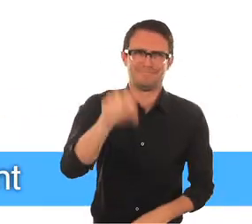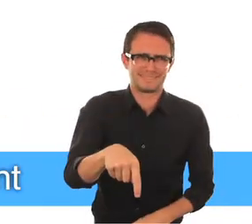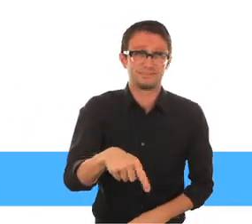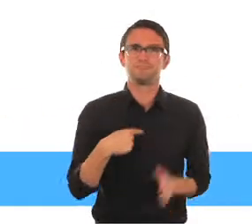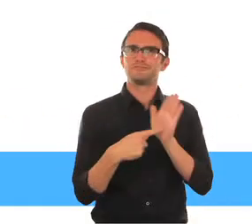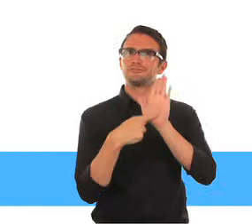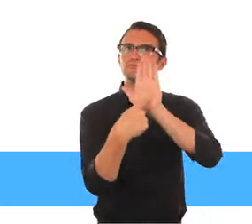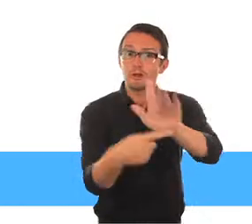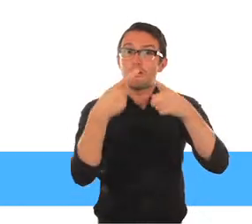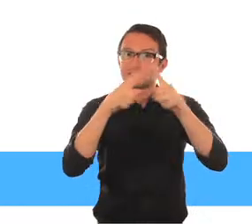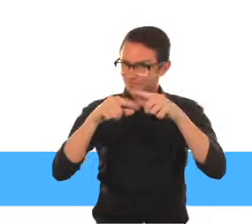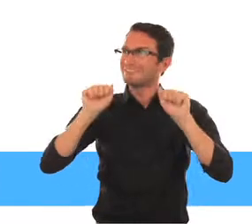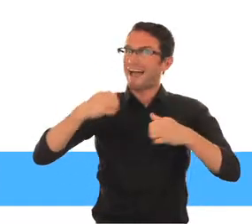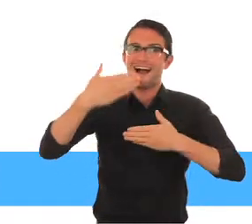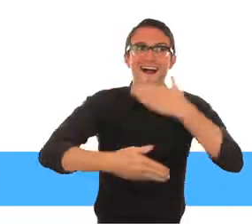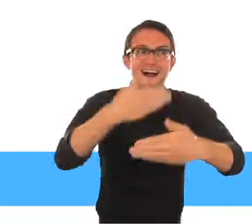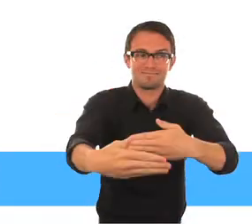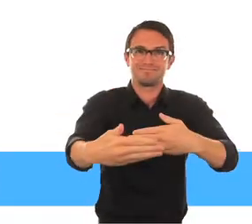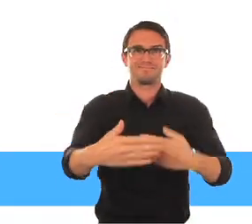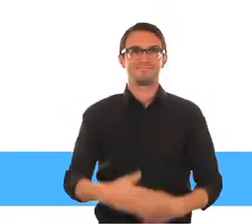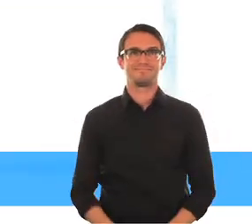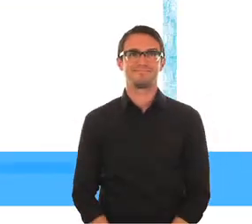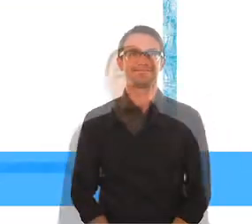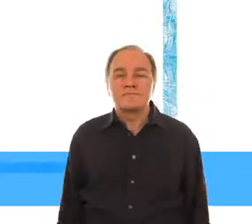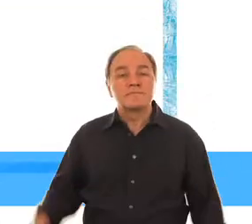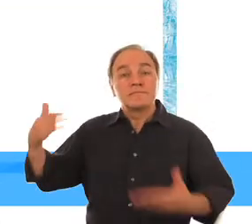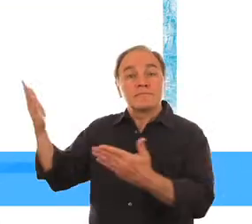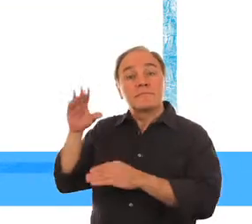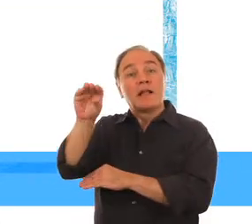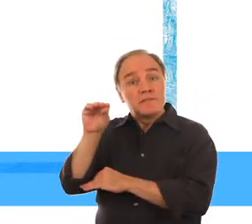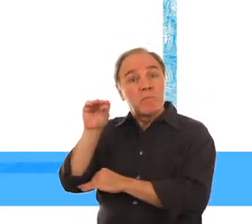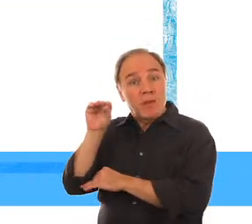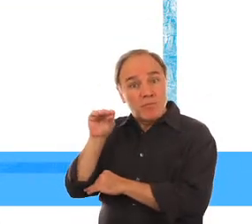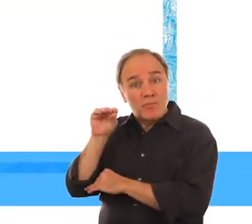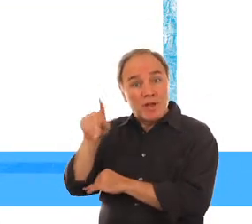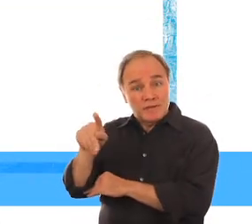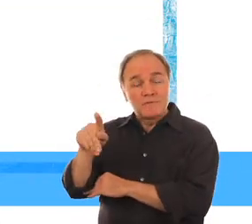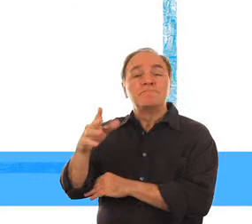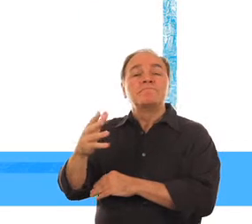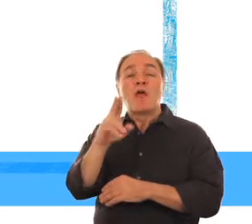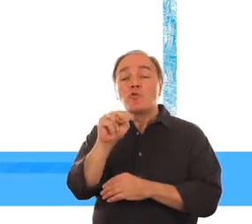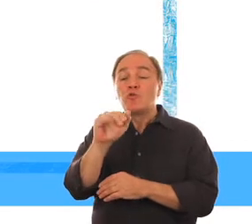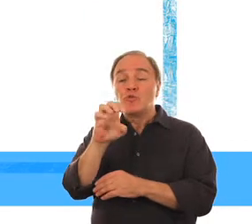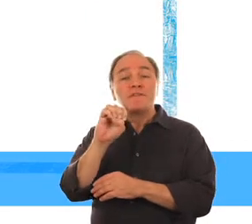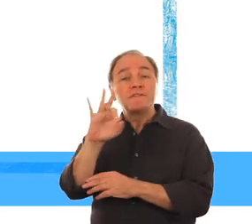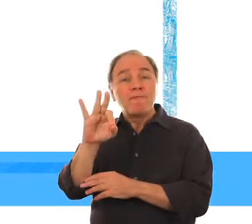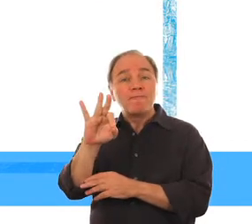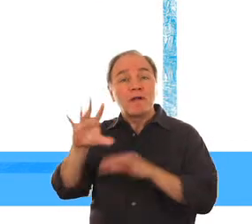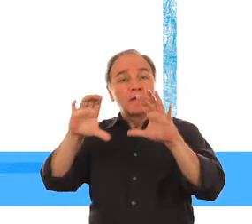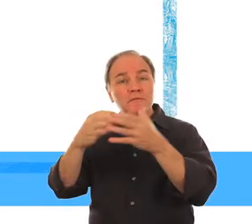montrent que nous apportons des changements, mais il reste encore beaucoup de travail à faire. Un point de vue du Zimbabwe, Lauren